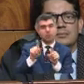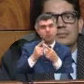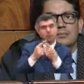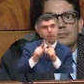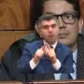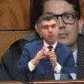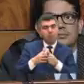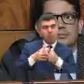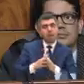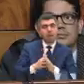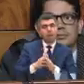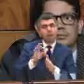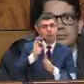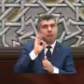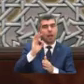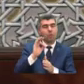سيد الوزير.